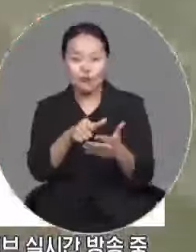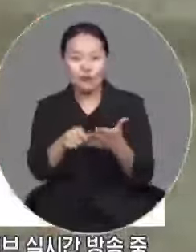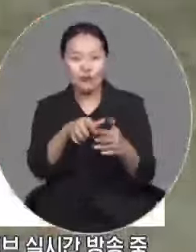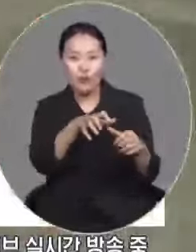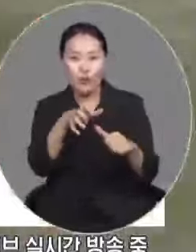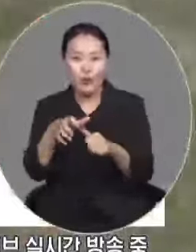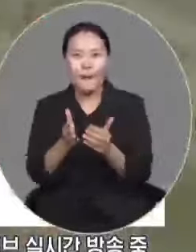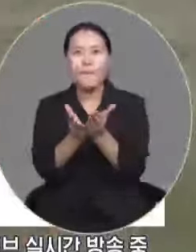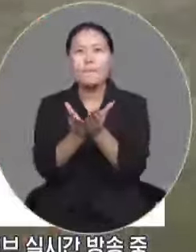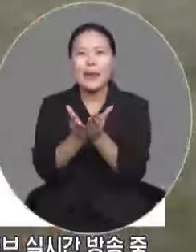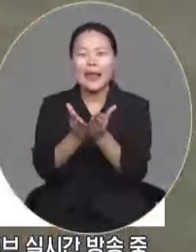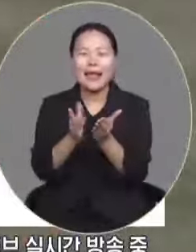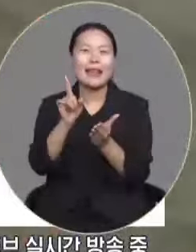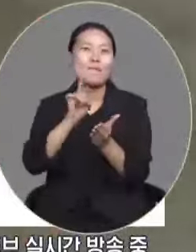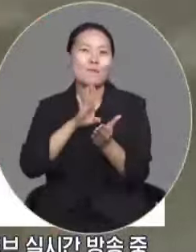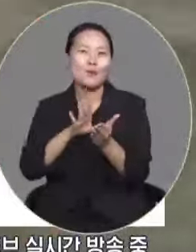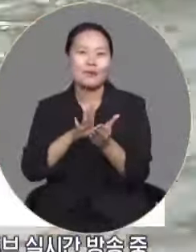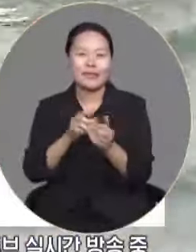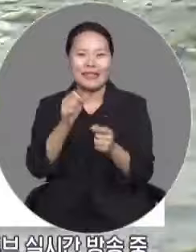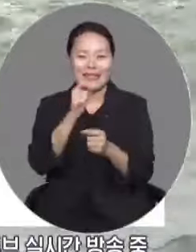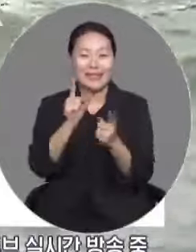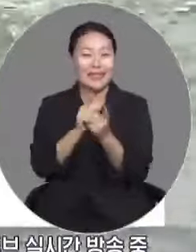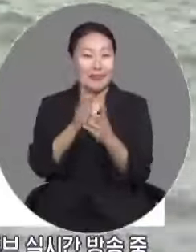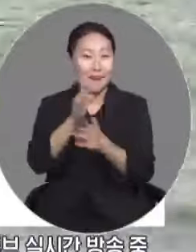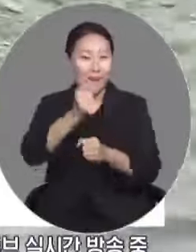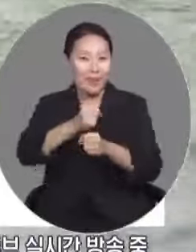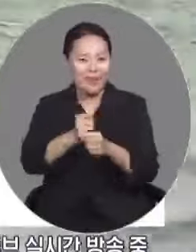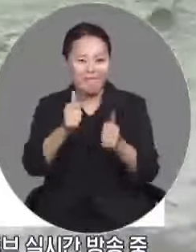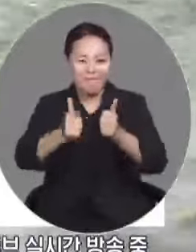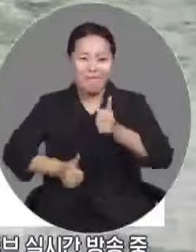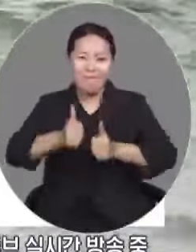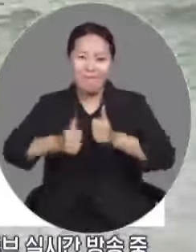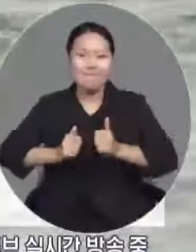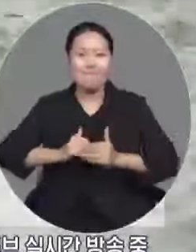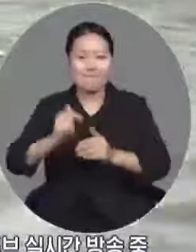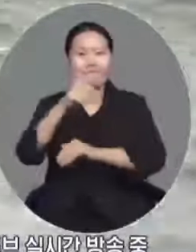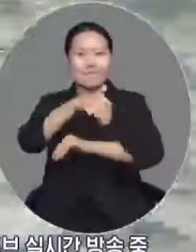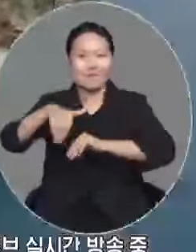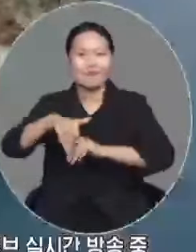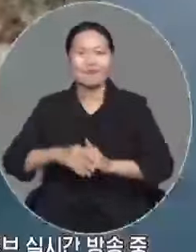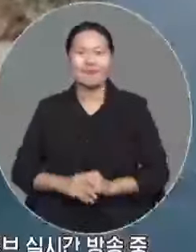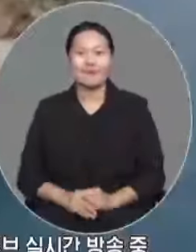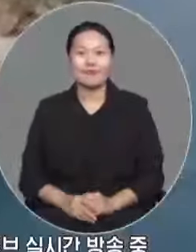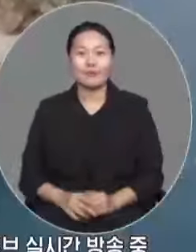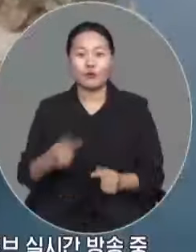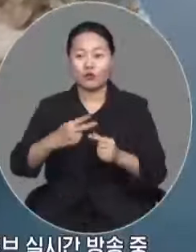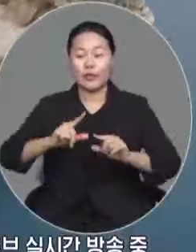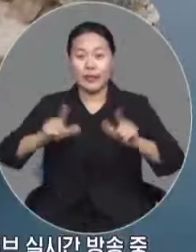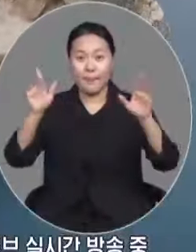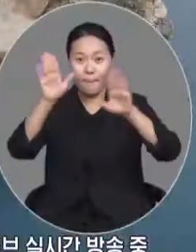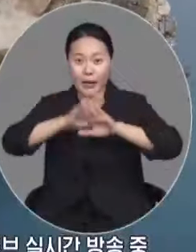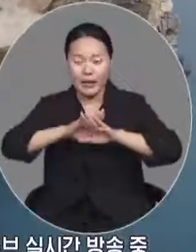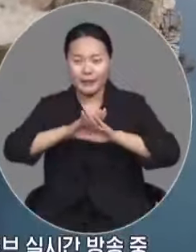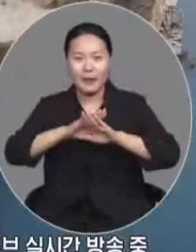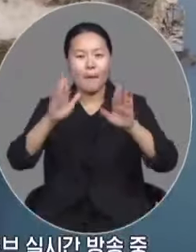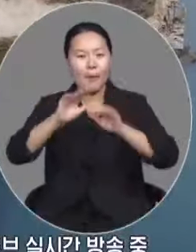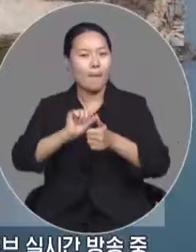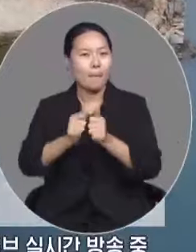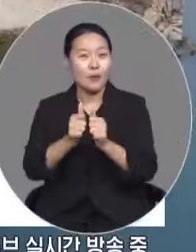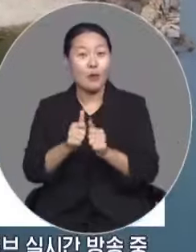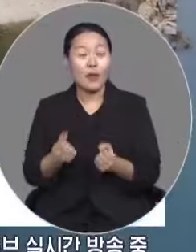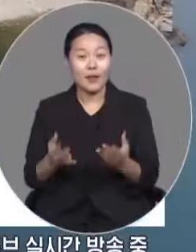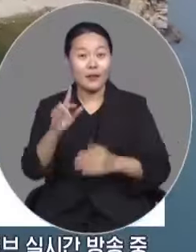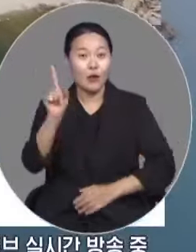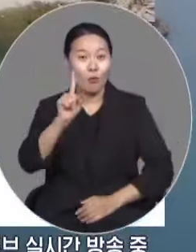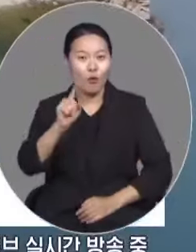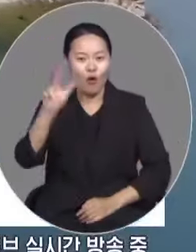만든 유일무이한 나만의 배에 직접 승선해 레이싱 경기도 펼칠 예정입니다. 둘째 날 밤 펼쳐지는 나이트런